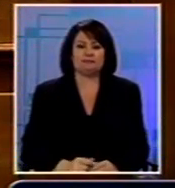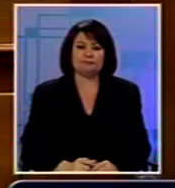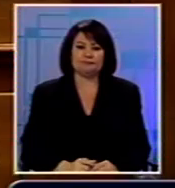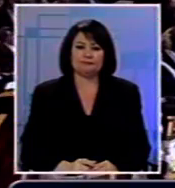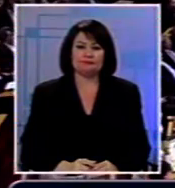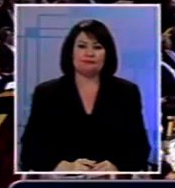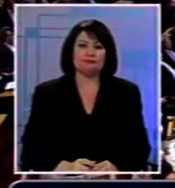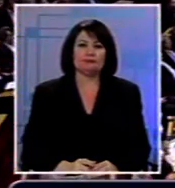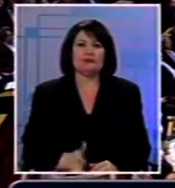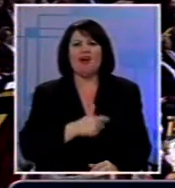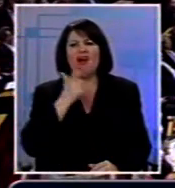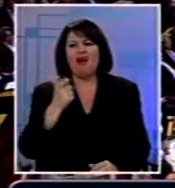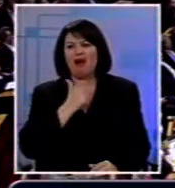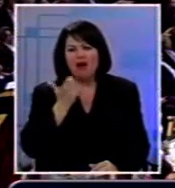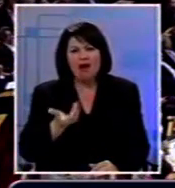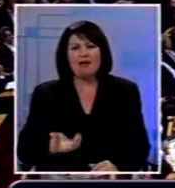Κοιτάξτε κάτι.